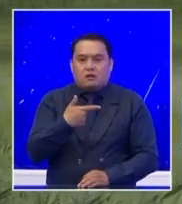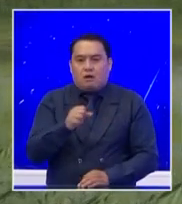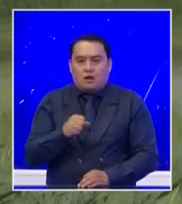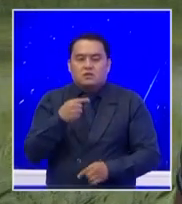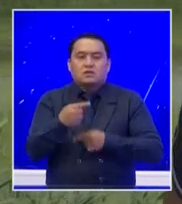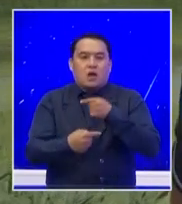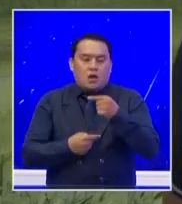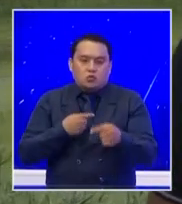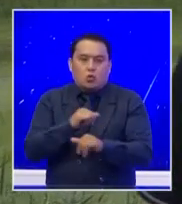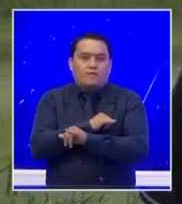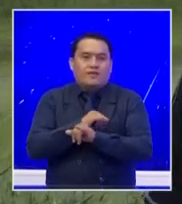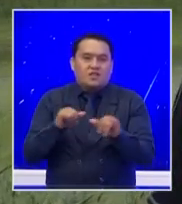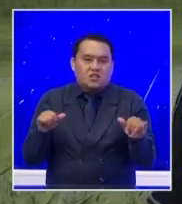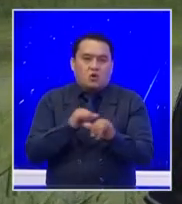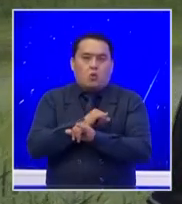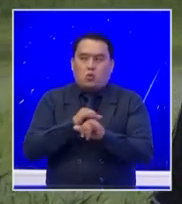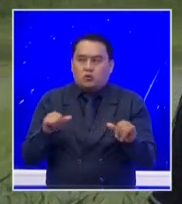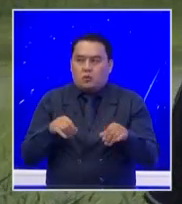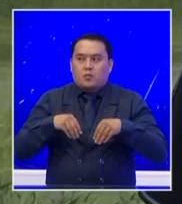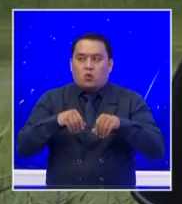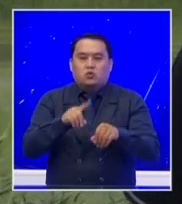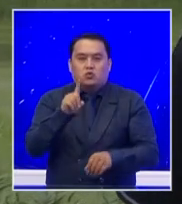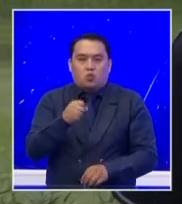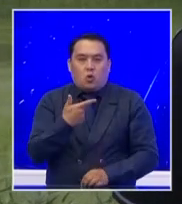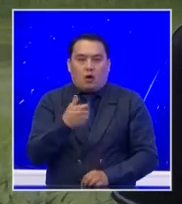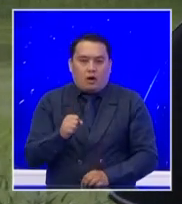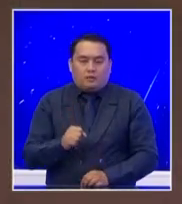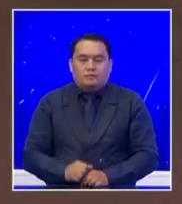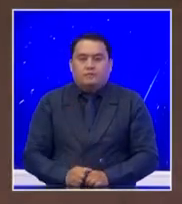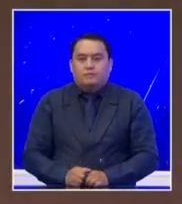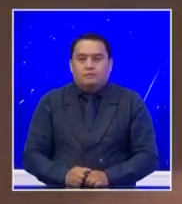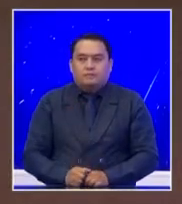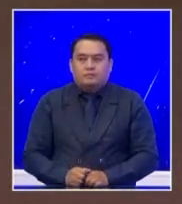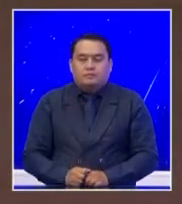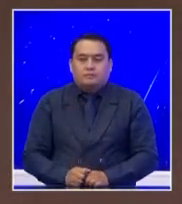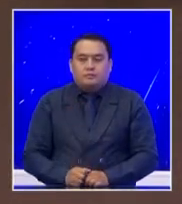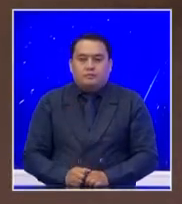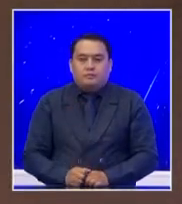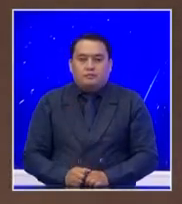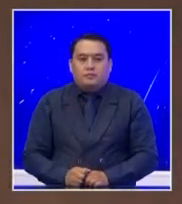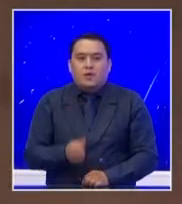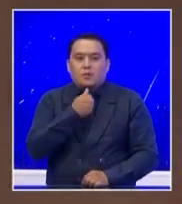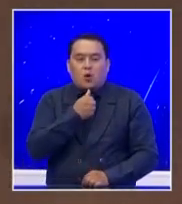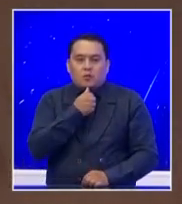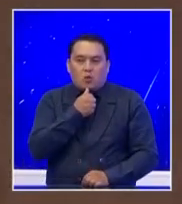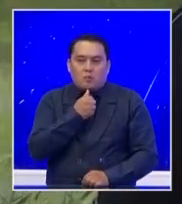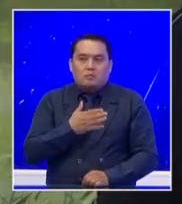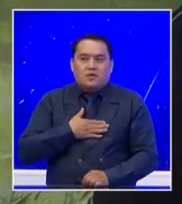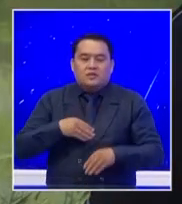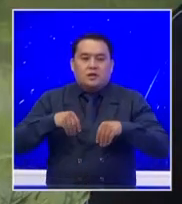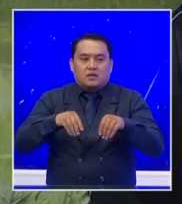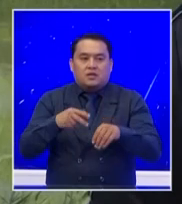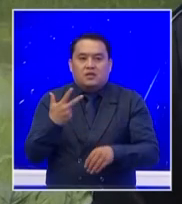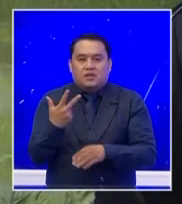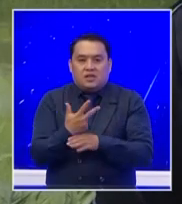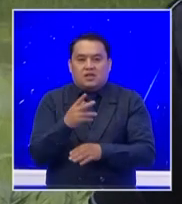последующие годы начали увеличивать посевные площади на 100 гектар ежегодно. В первый год в качестве эксперимента мы посеяли три сорта